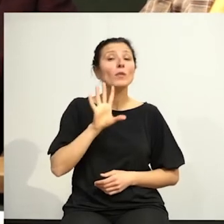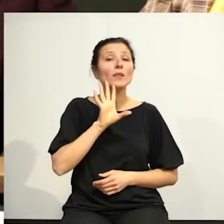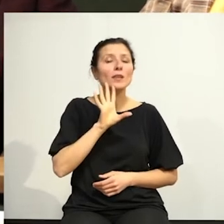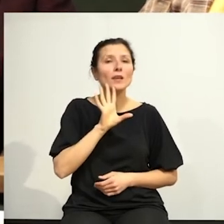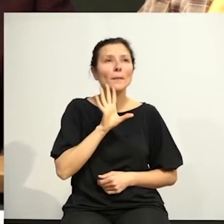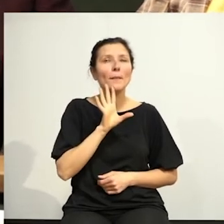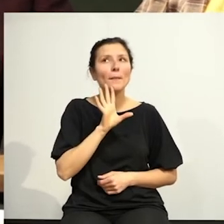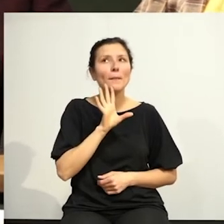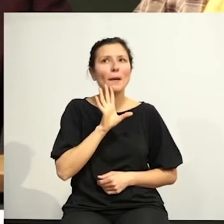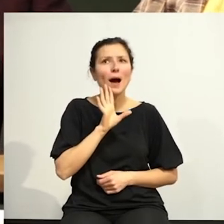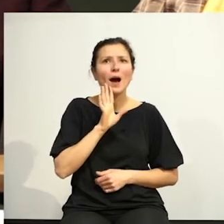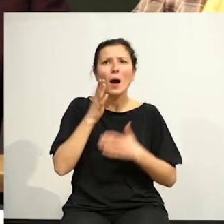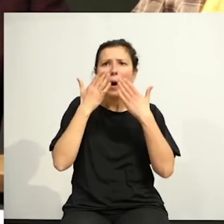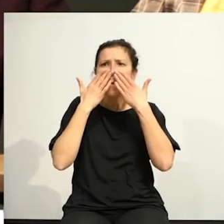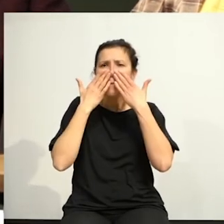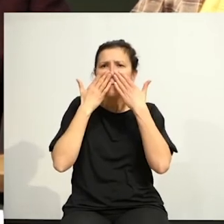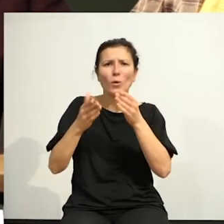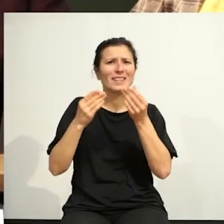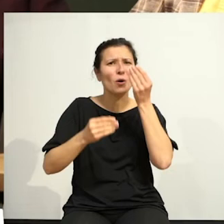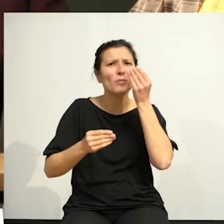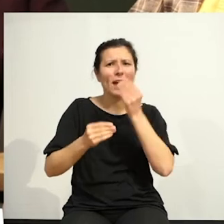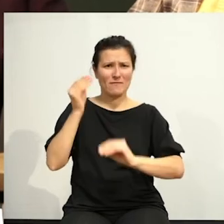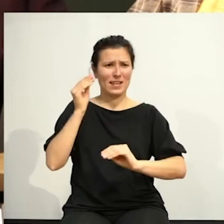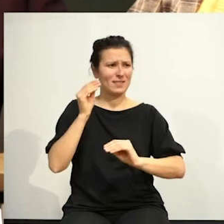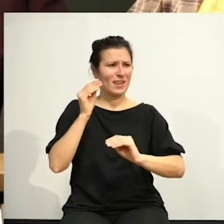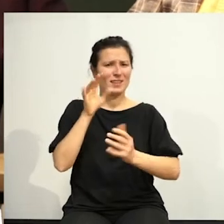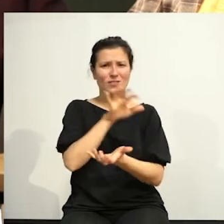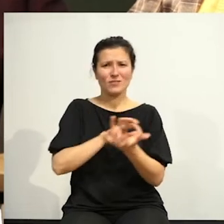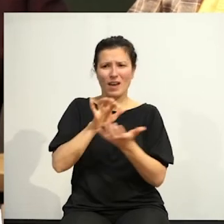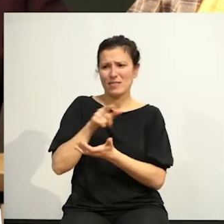kawał świata nam pokazał w swojej poezji, prawda? Spośród wszystkich